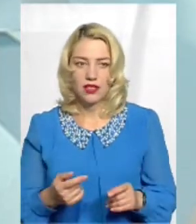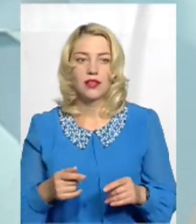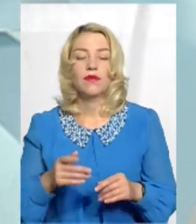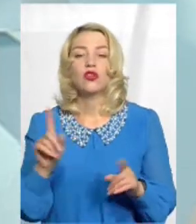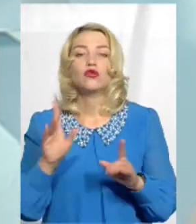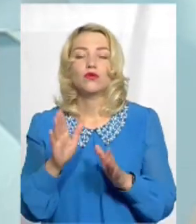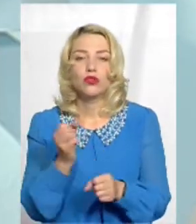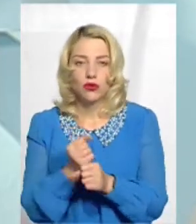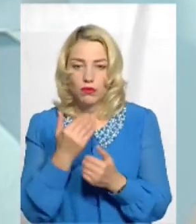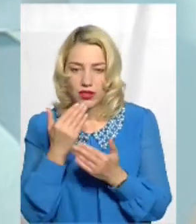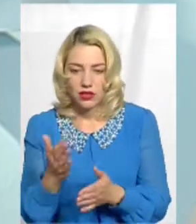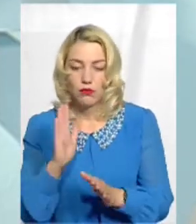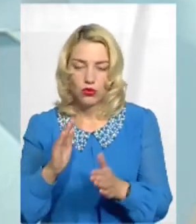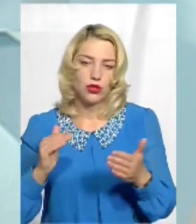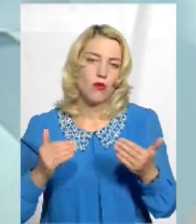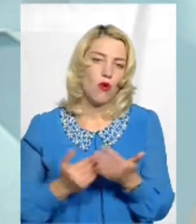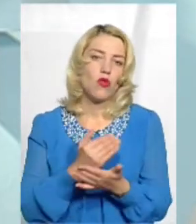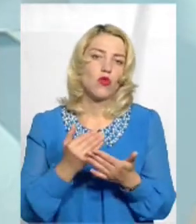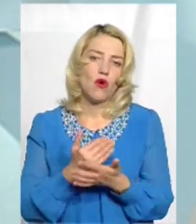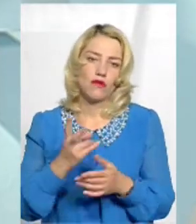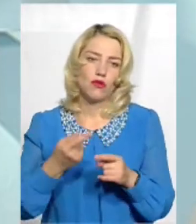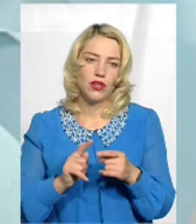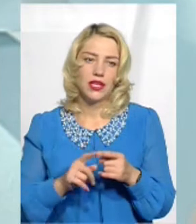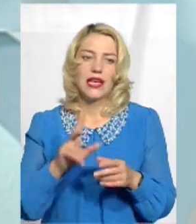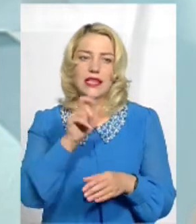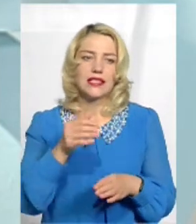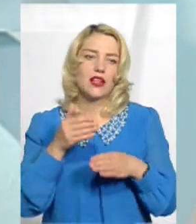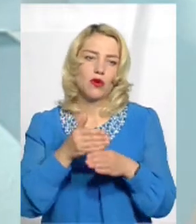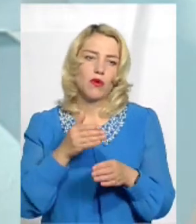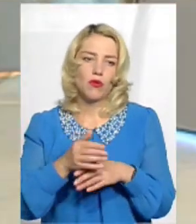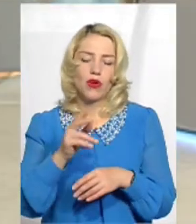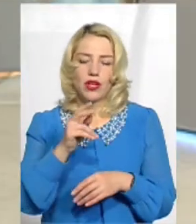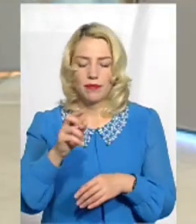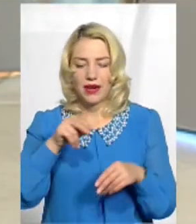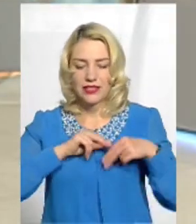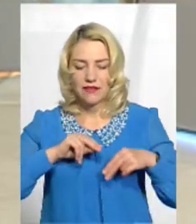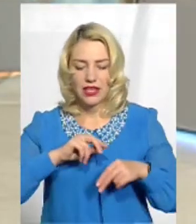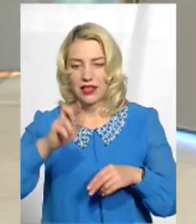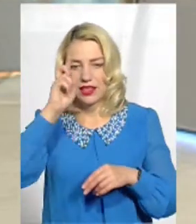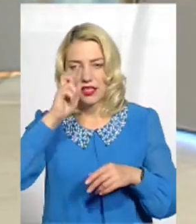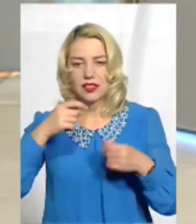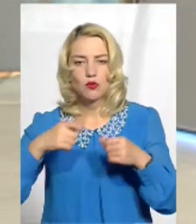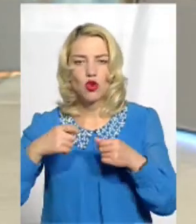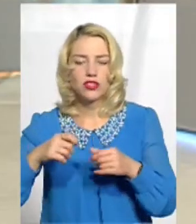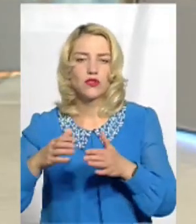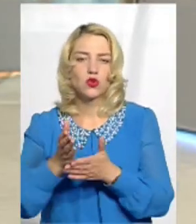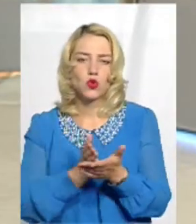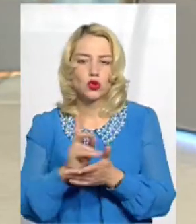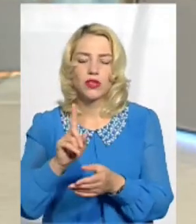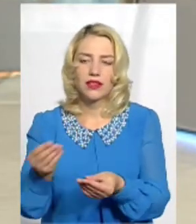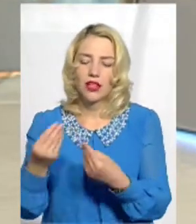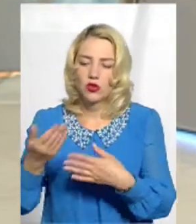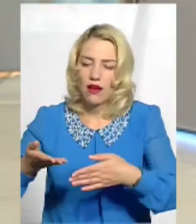базу. З допомогою працівників Держпродспоживслужби, які надають нам рекомендацію,